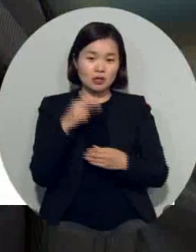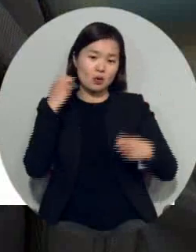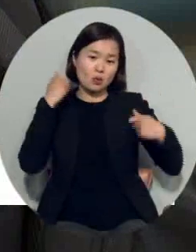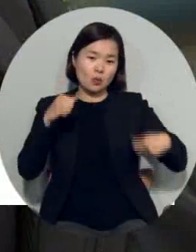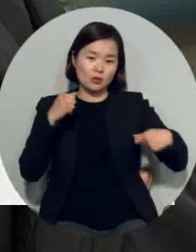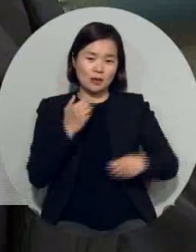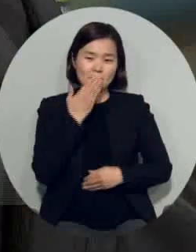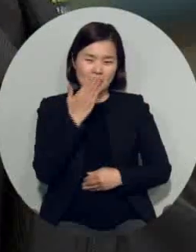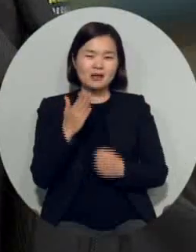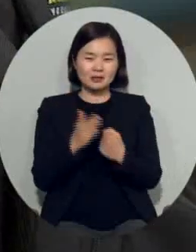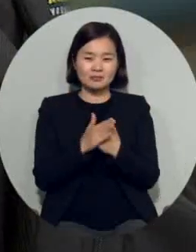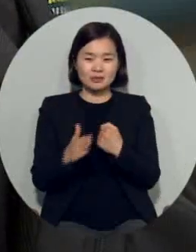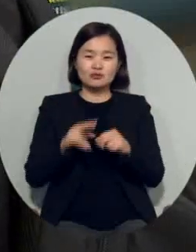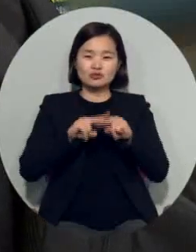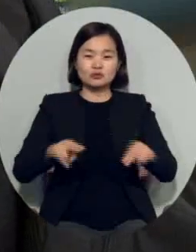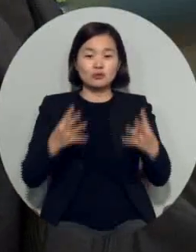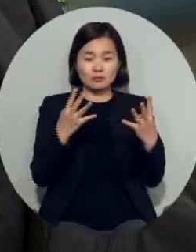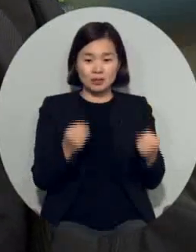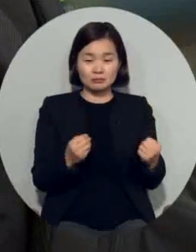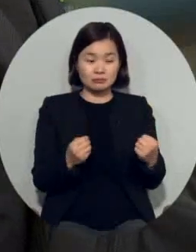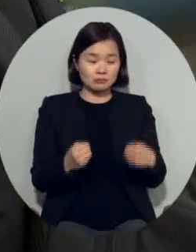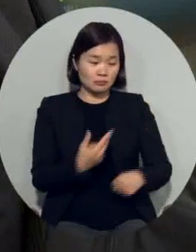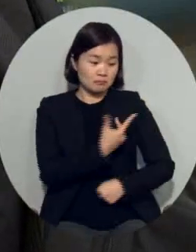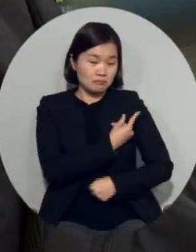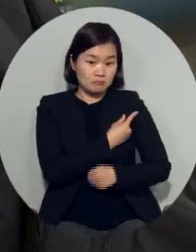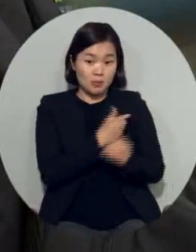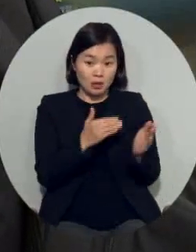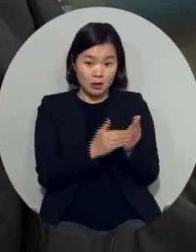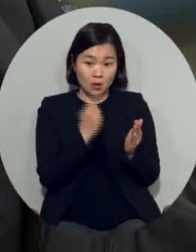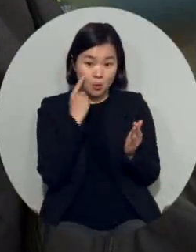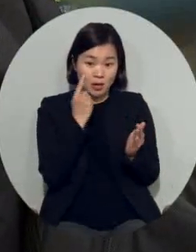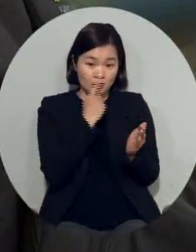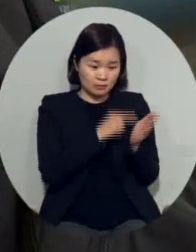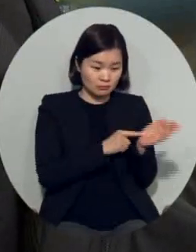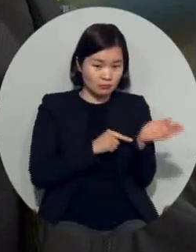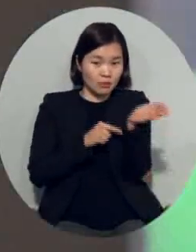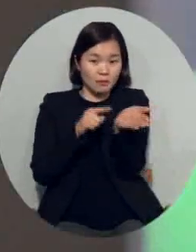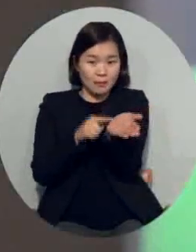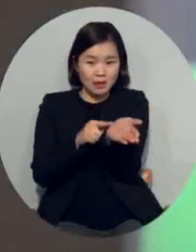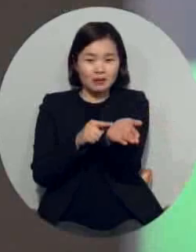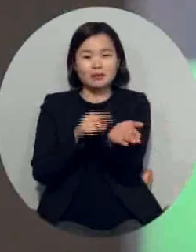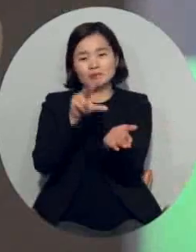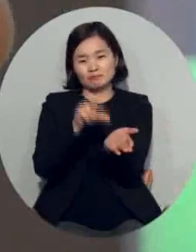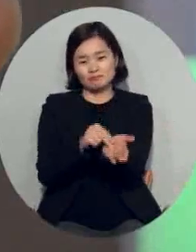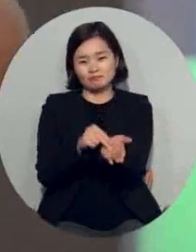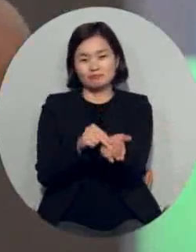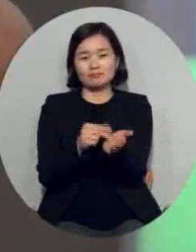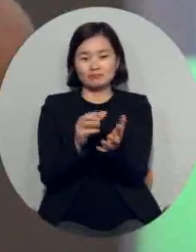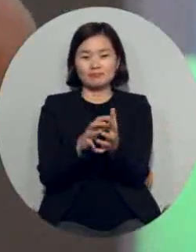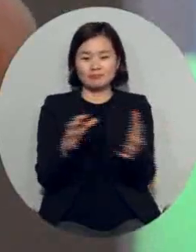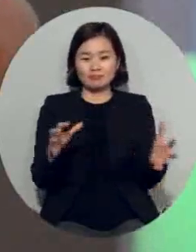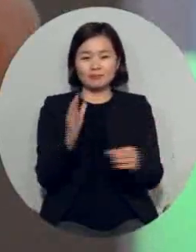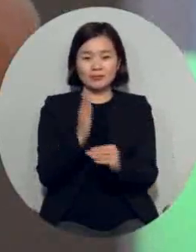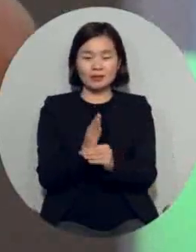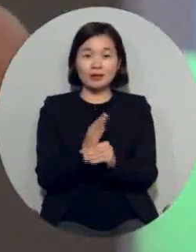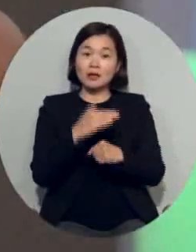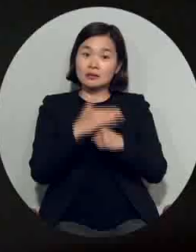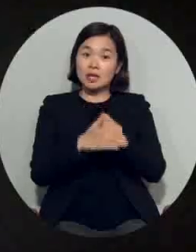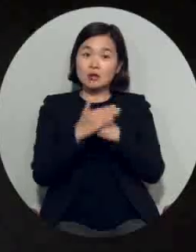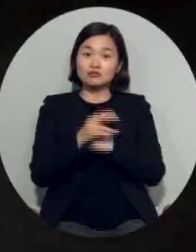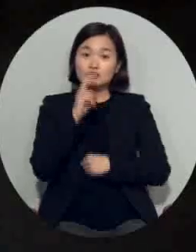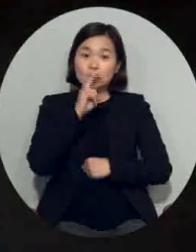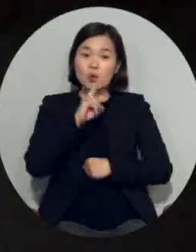때문에 공연장이 방역 패스 의무 적용 시설에 포함돼 혼선도 빚어졌습니다. 대구 콘서트 하우스와